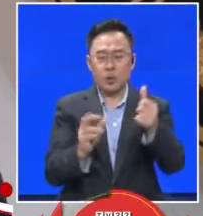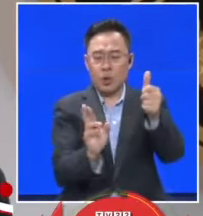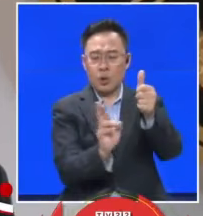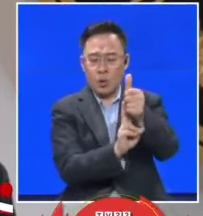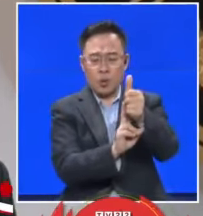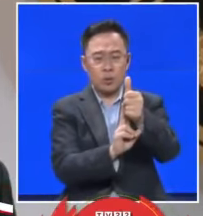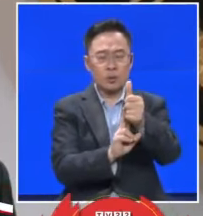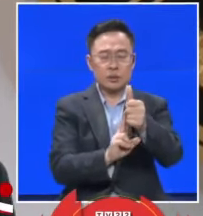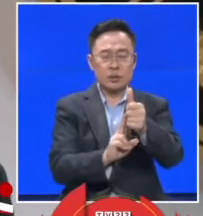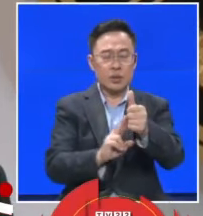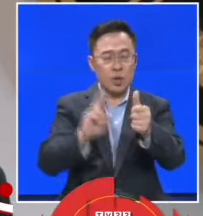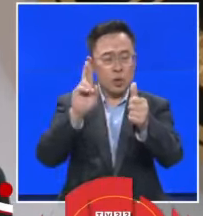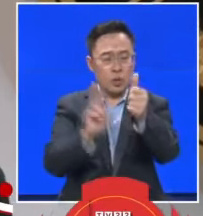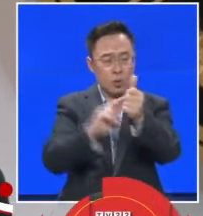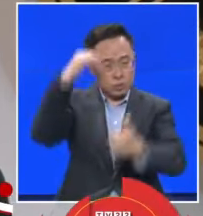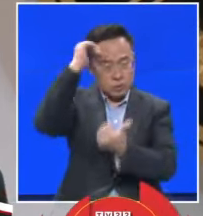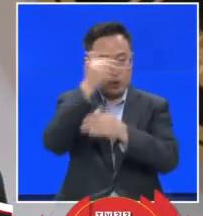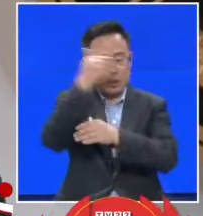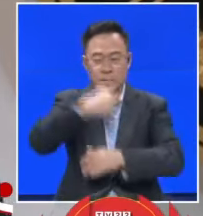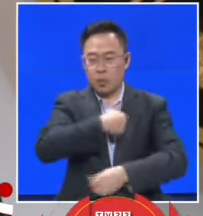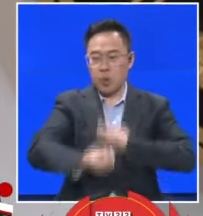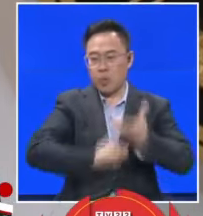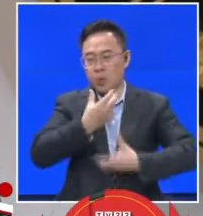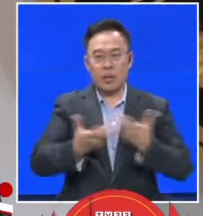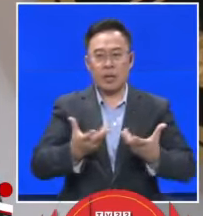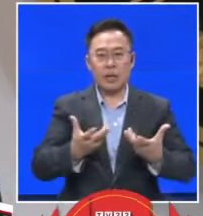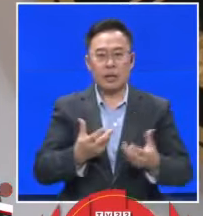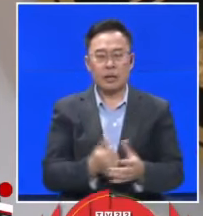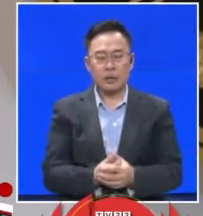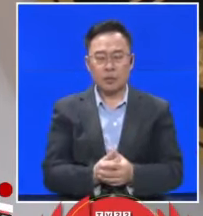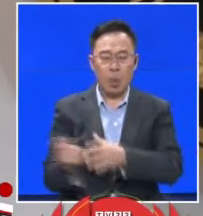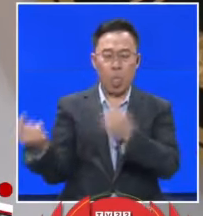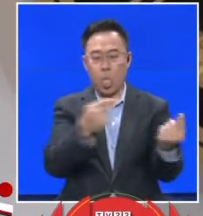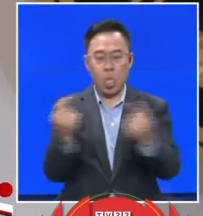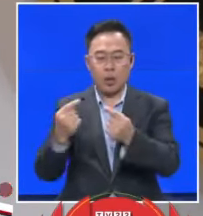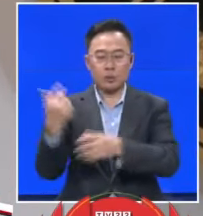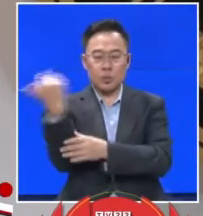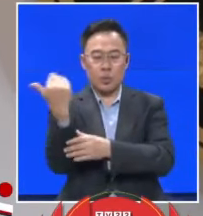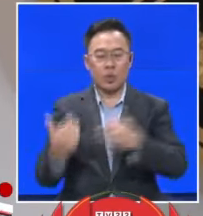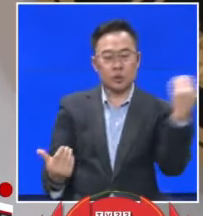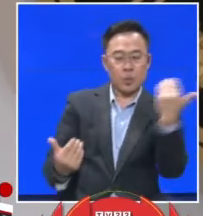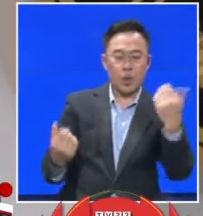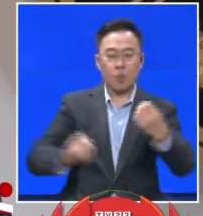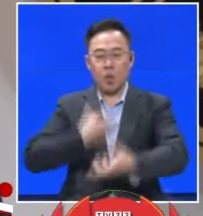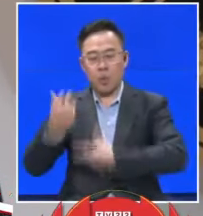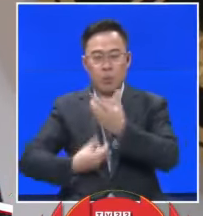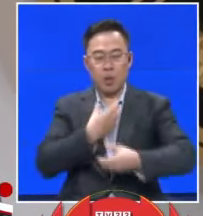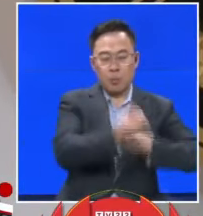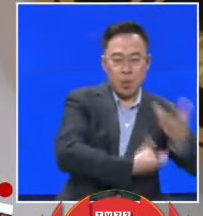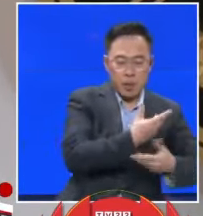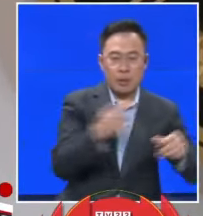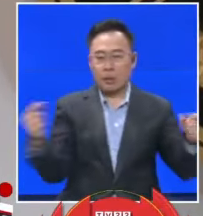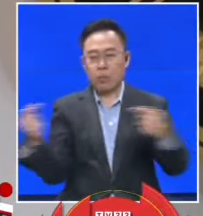ทำนะคะในฐานะที่กำกับดูแลสำนักงานตำรวจแห่งชาติถ้าหากมีการกระทำผิดกฎหมายเกิดขึ้นแน่นอนว่านายกบอกไม่ไว้หน้าอยู่แล้